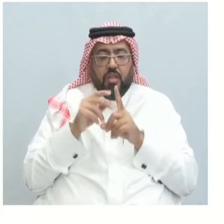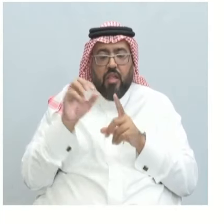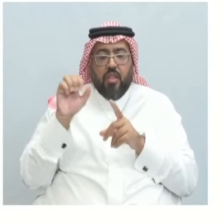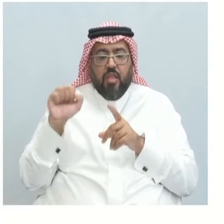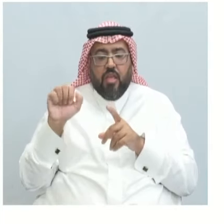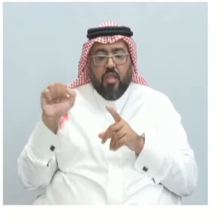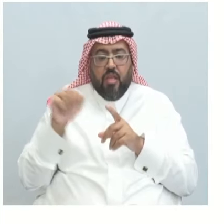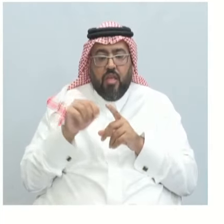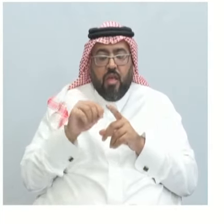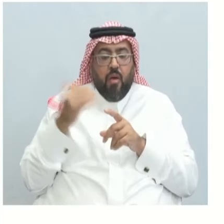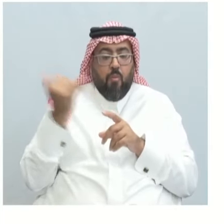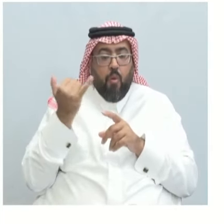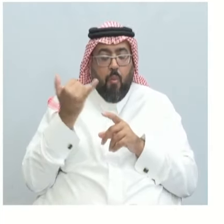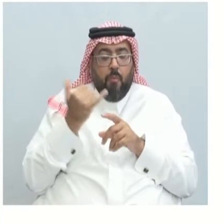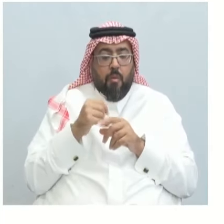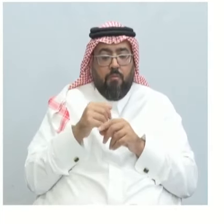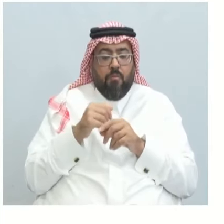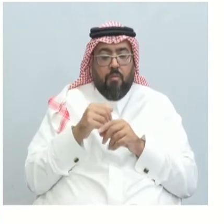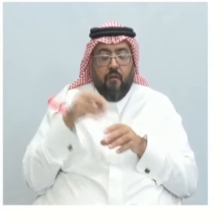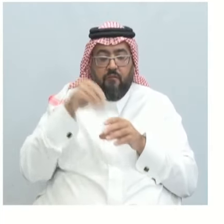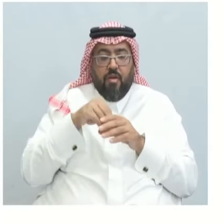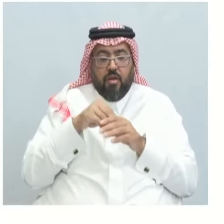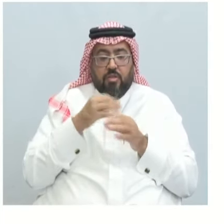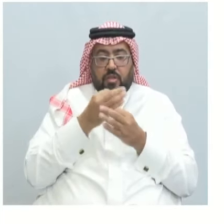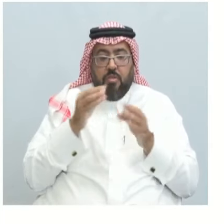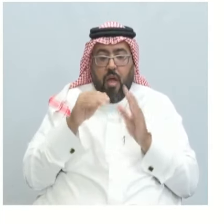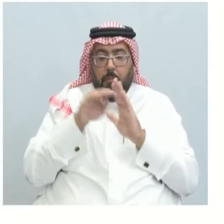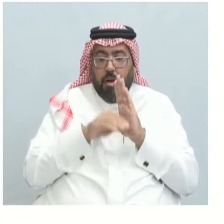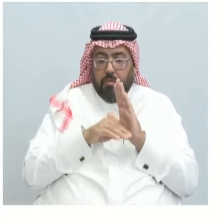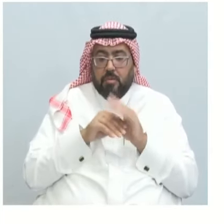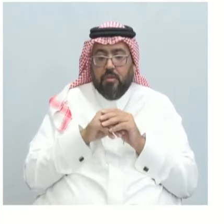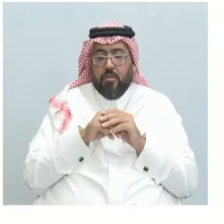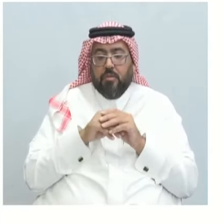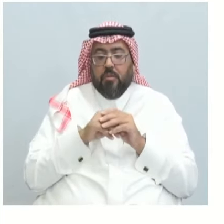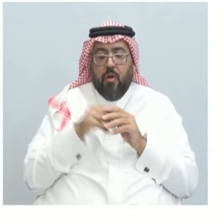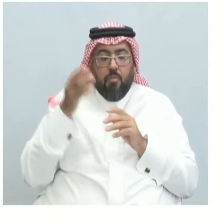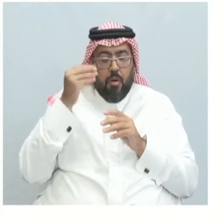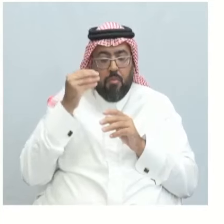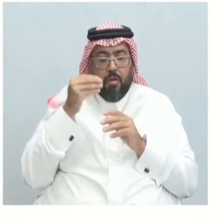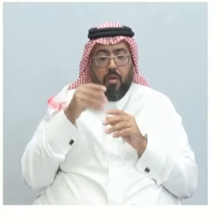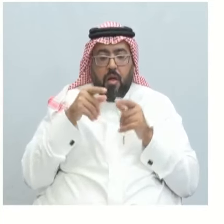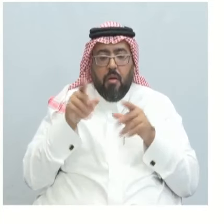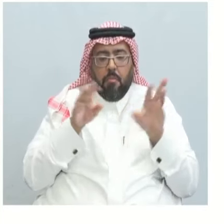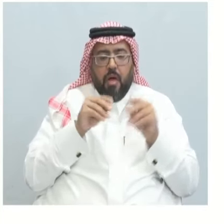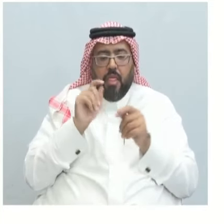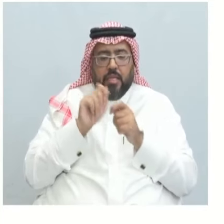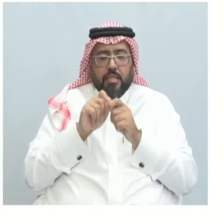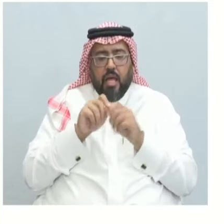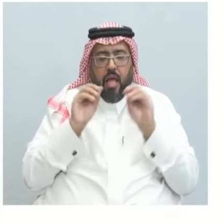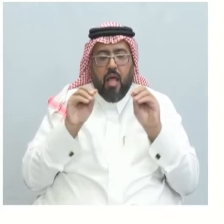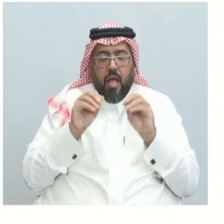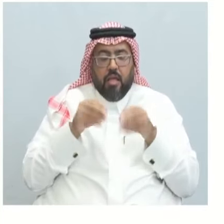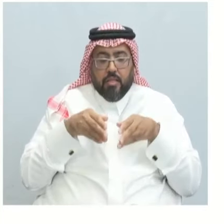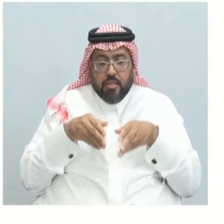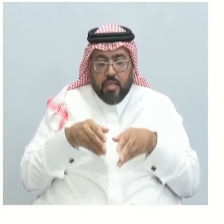المكونات في حاسبك حيث يحتوي على جميع برامجك وبياناتك اليك بعض النصائح التي